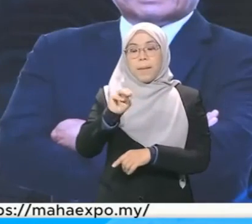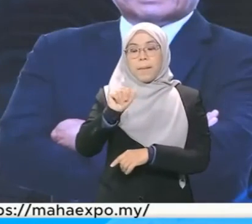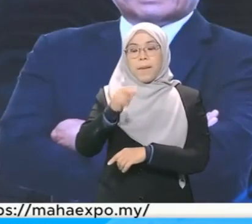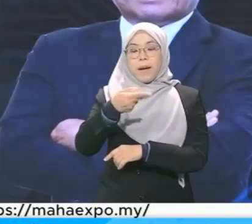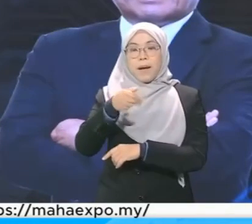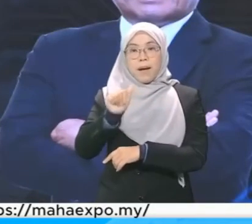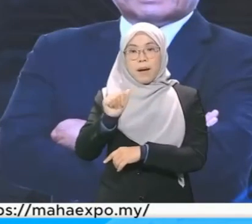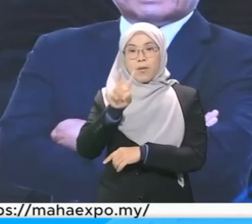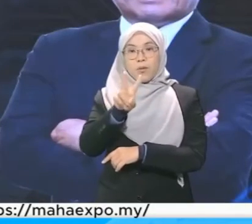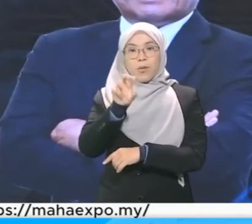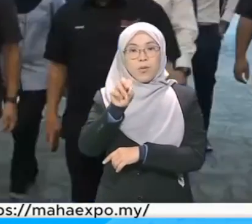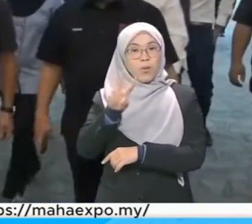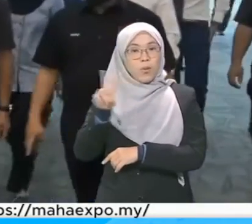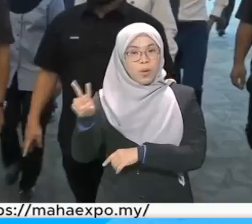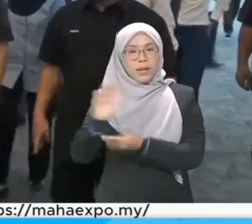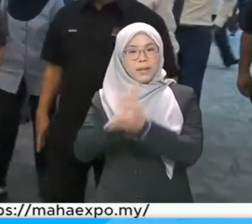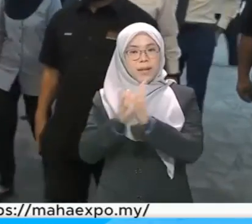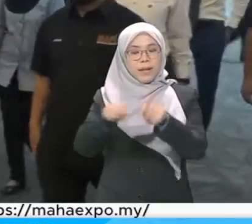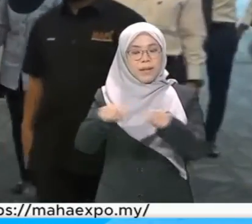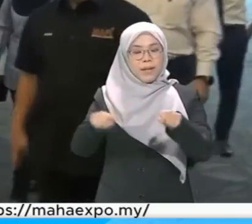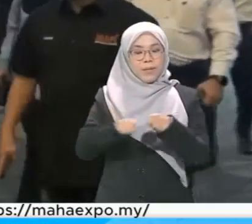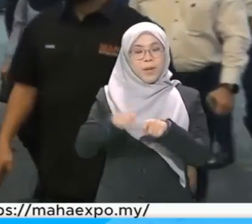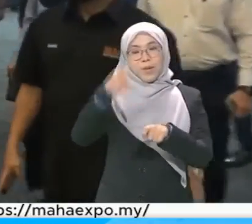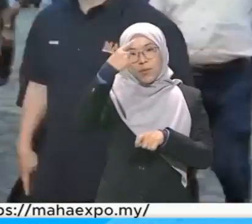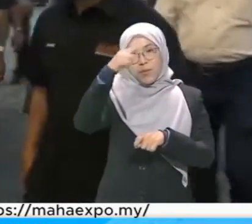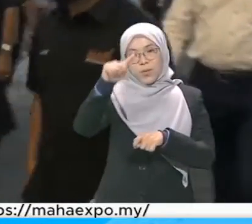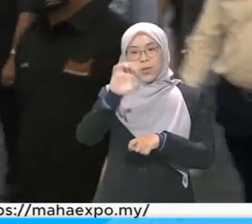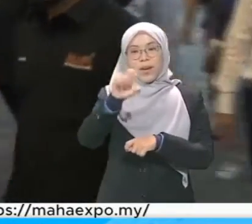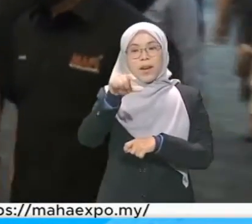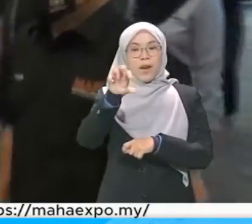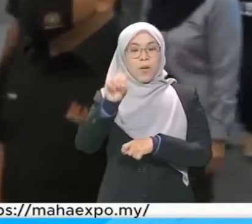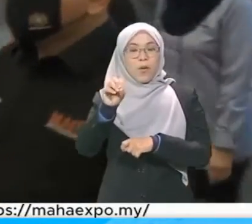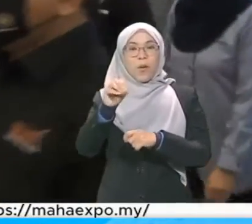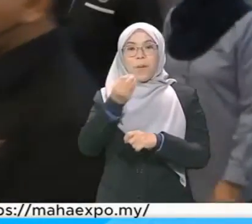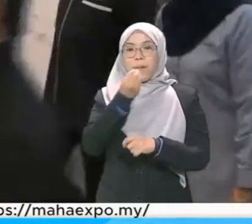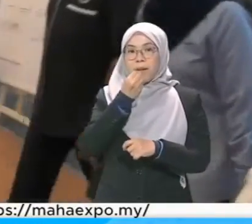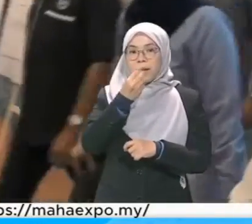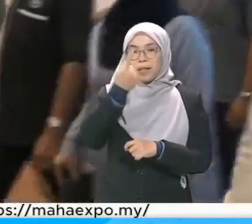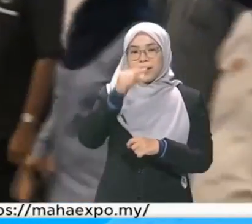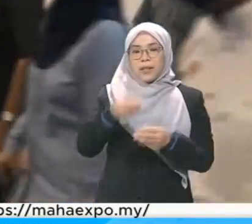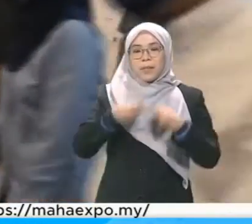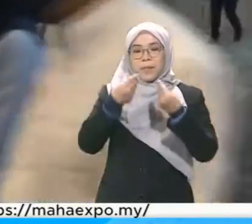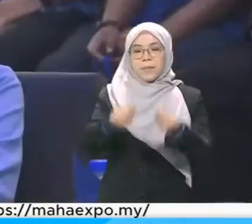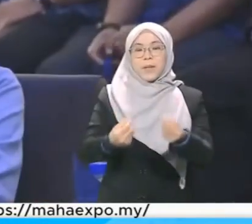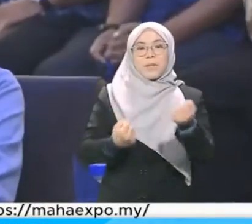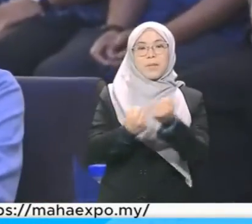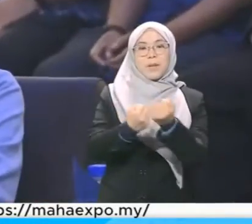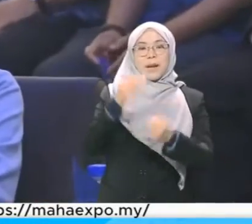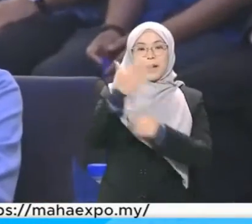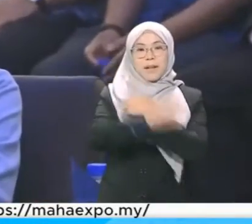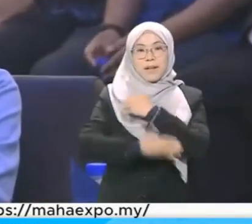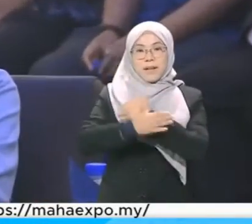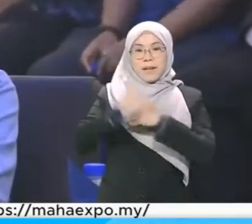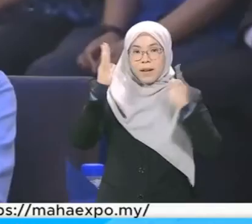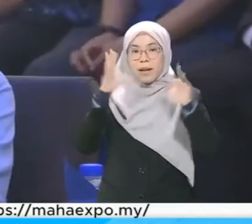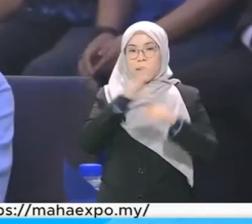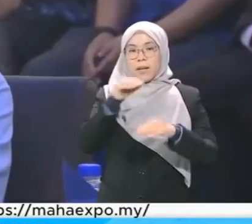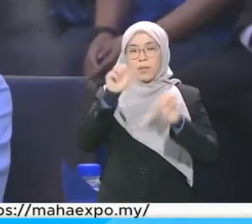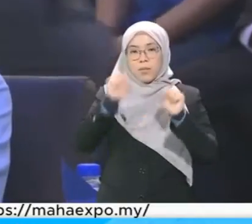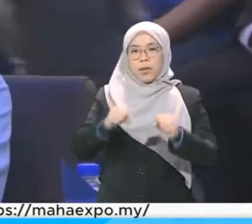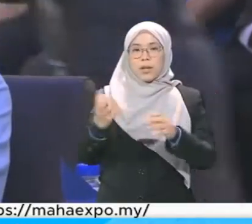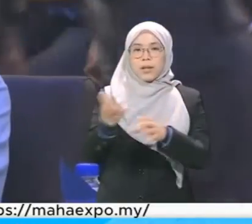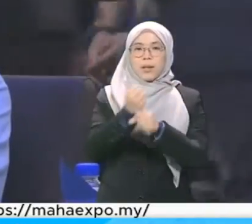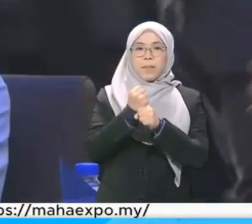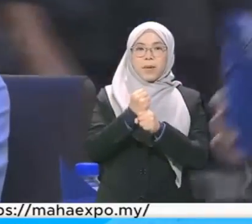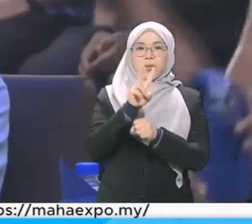2008 juga boleh menjadi platform untuk menjadikan sektor Agro makanan sebagai penyumbang utama ekonomi negara yang dijangkau menjadi lebih